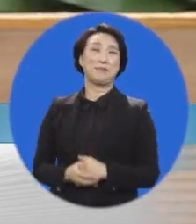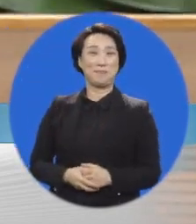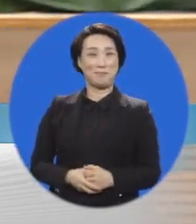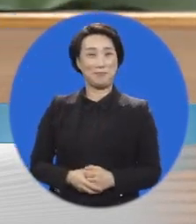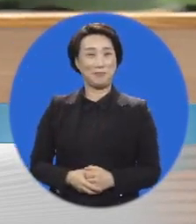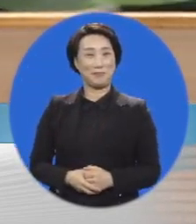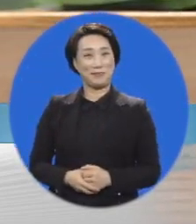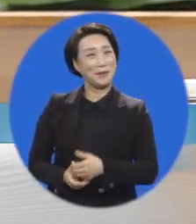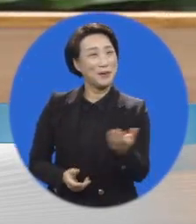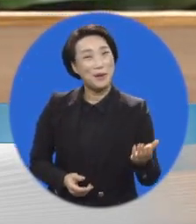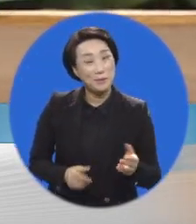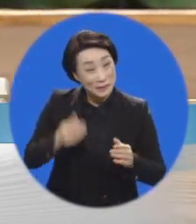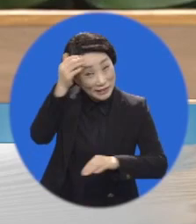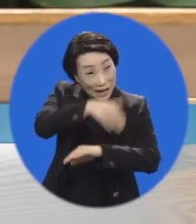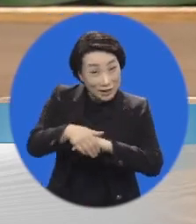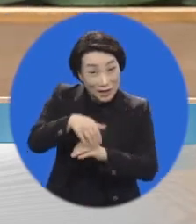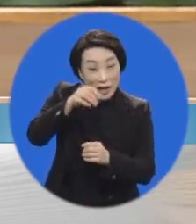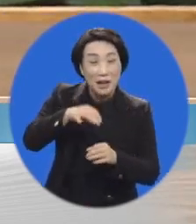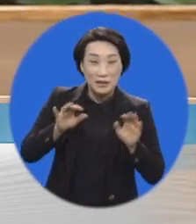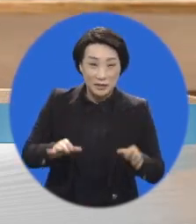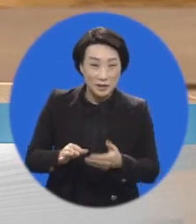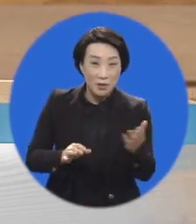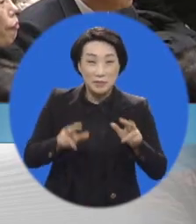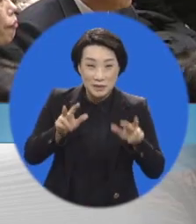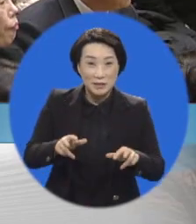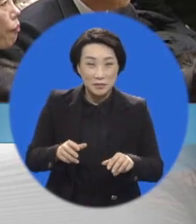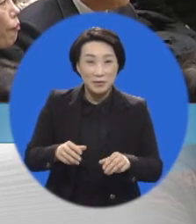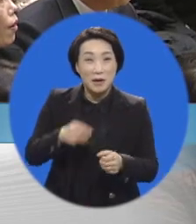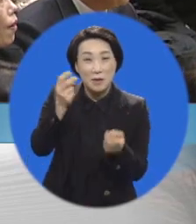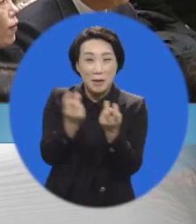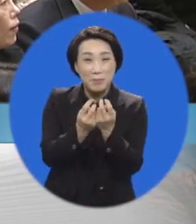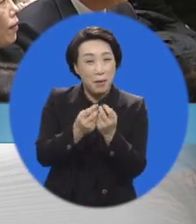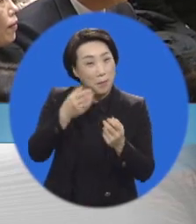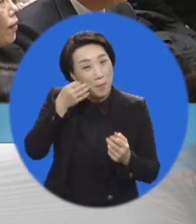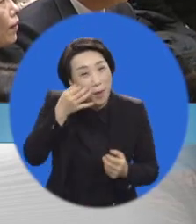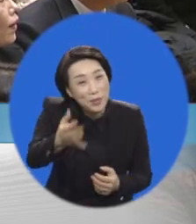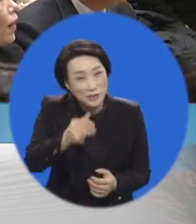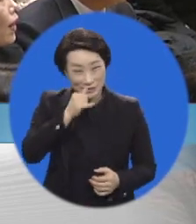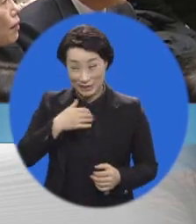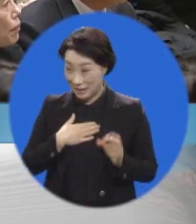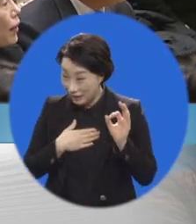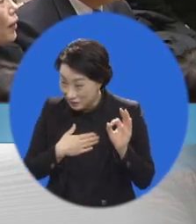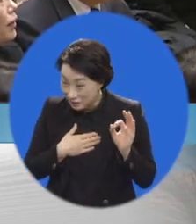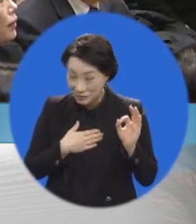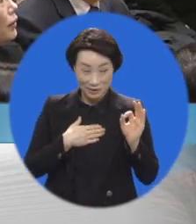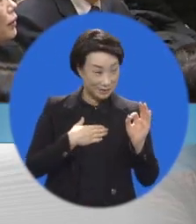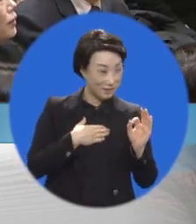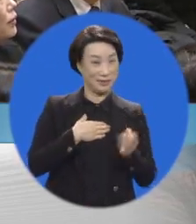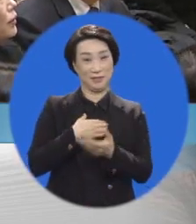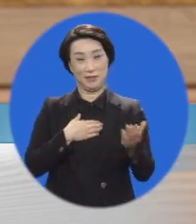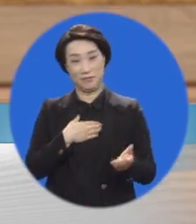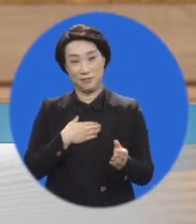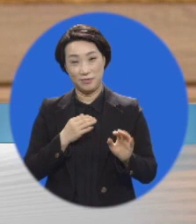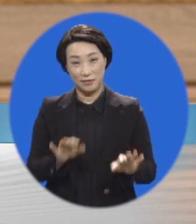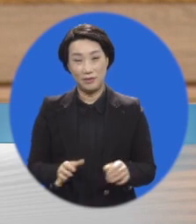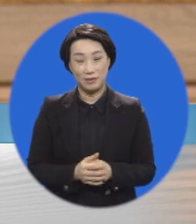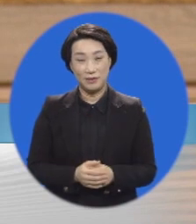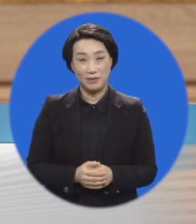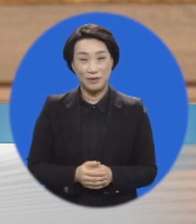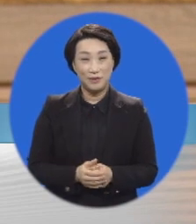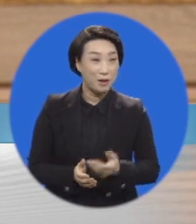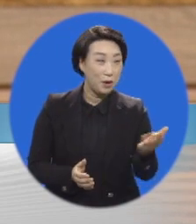그래서 여러분, 여러분의 설계의 목소리를 지금 듣고 있다 이 말입니다. 이해되십니까? 예.